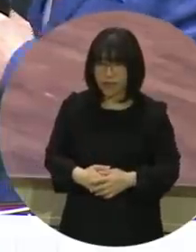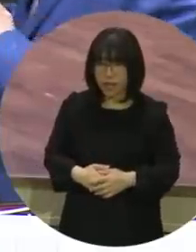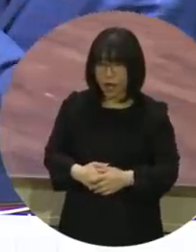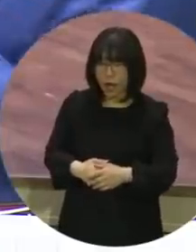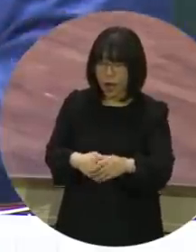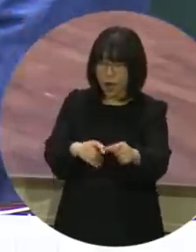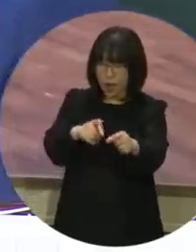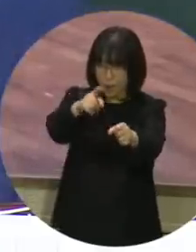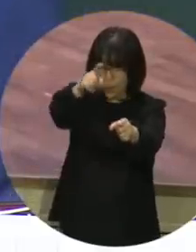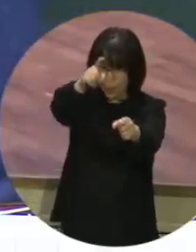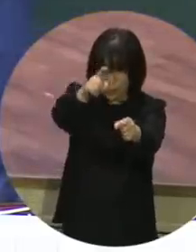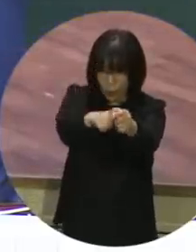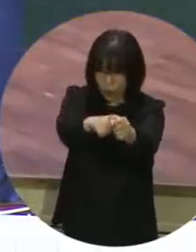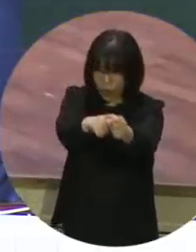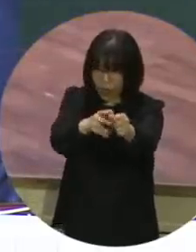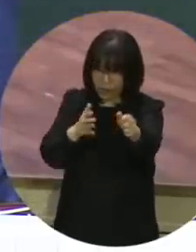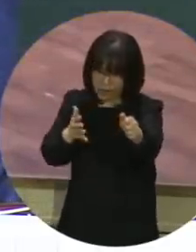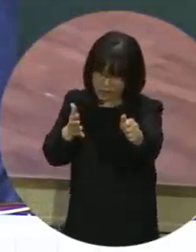푯대를 향하여, 이게 무슨 말입니까?